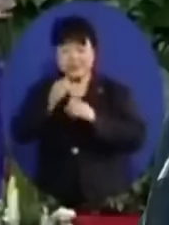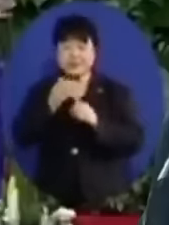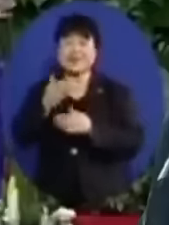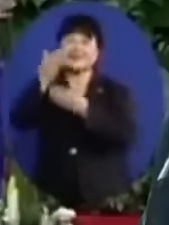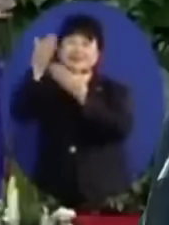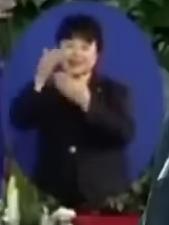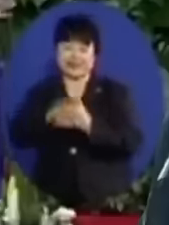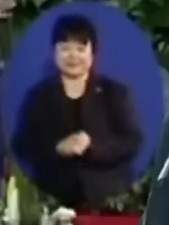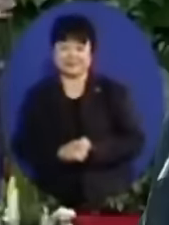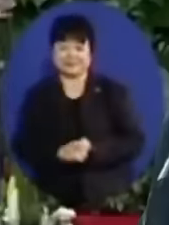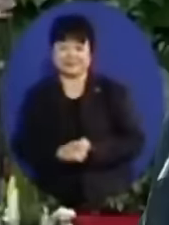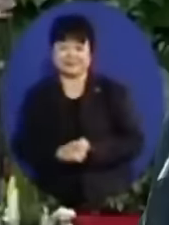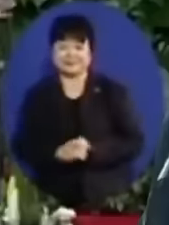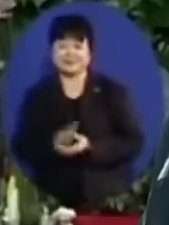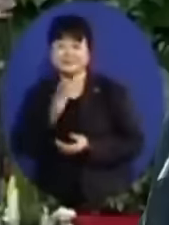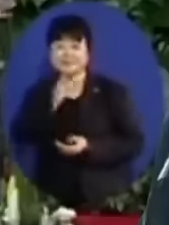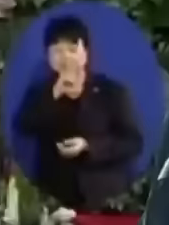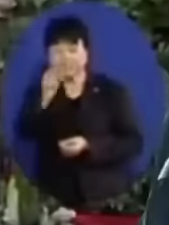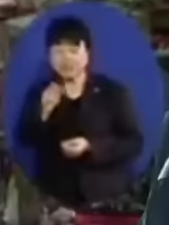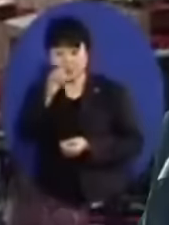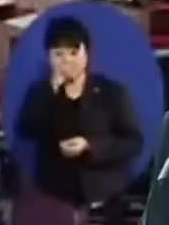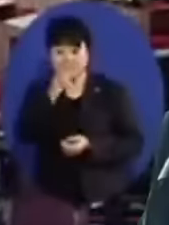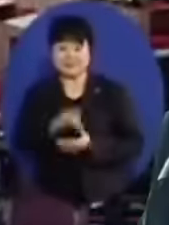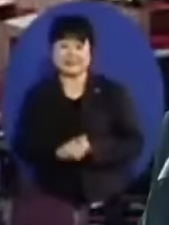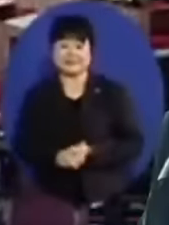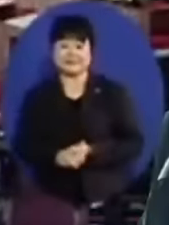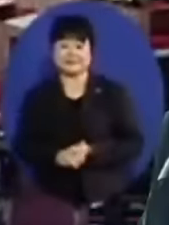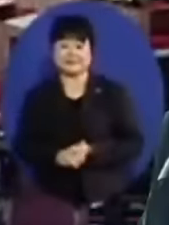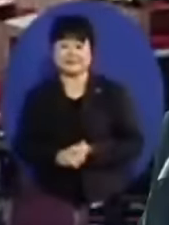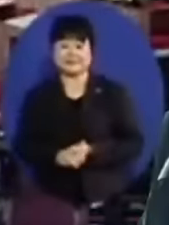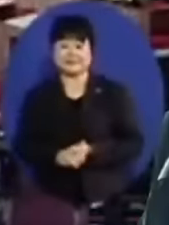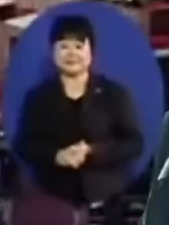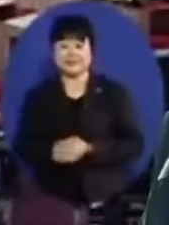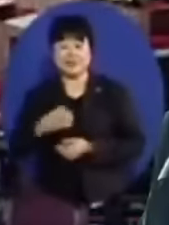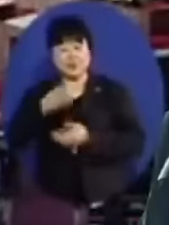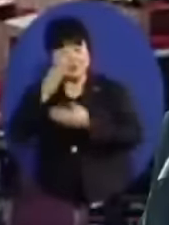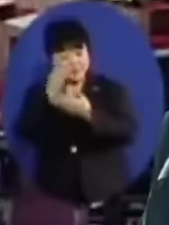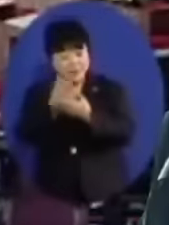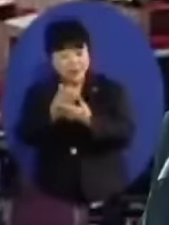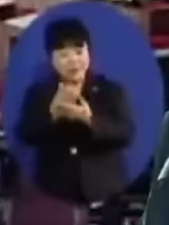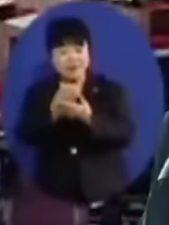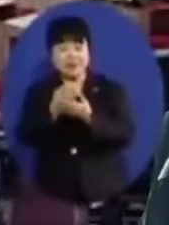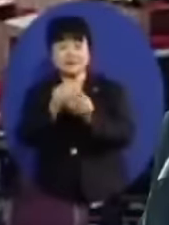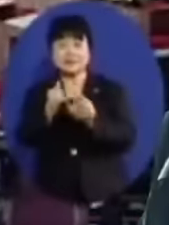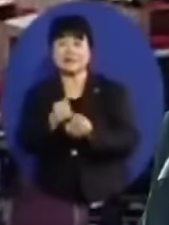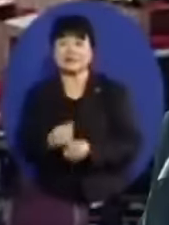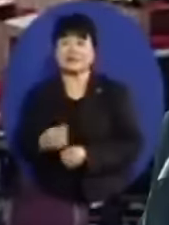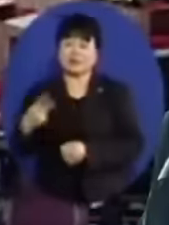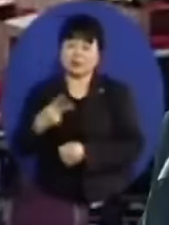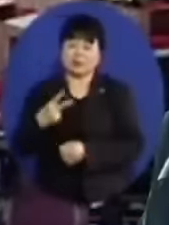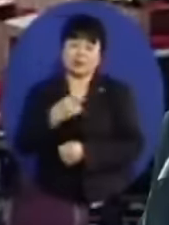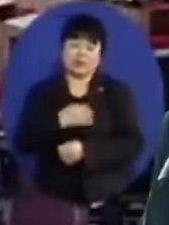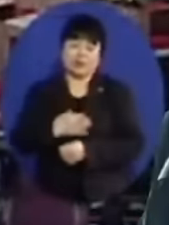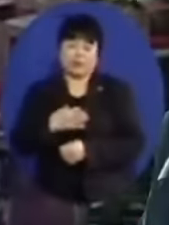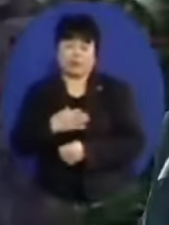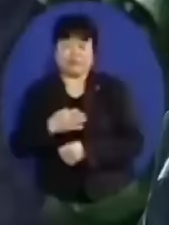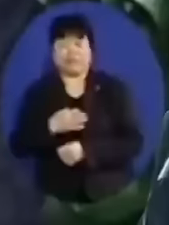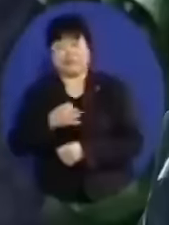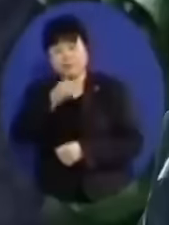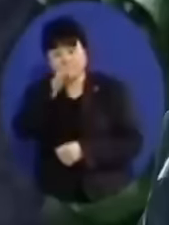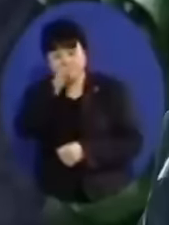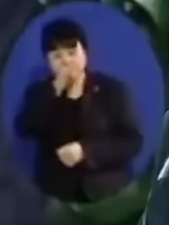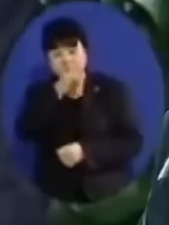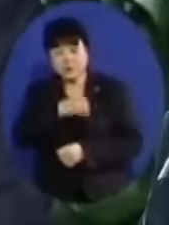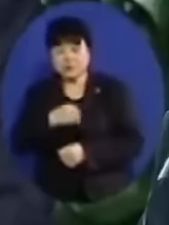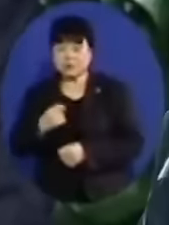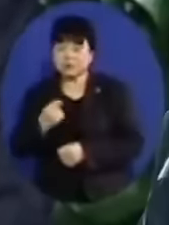아뢰라. 그와 같이 성경을 말하고 있는 것입니다. 염려하지 마라 해도 사람들은 염려를 자꾸 하는데요, 사실 염려한다고